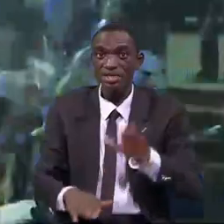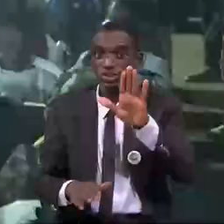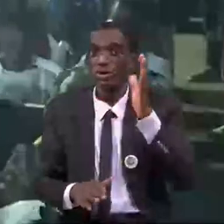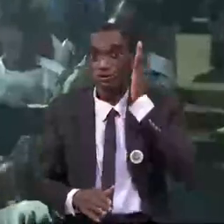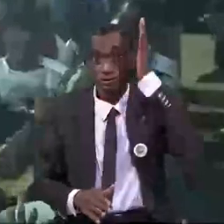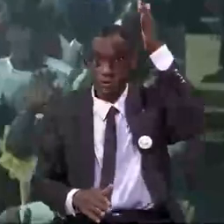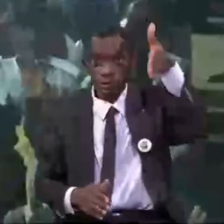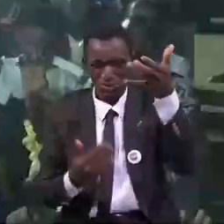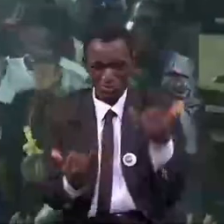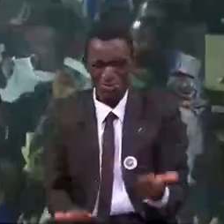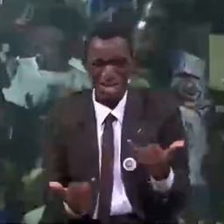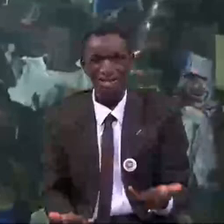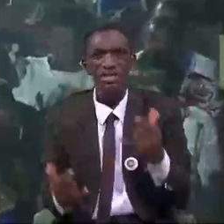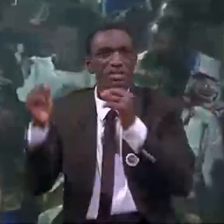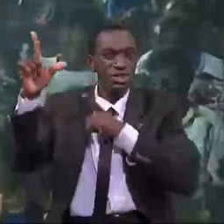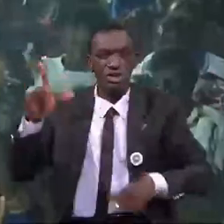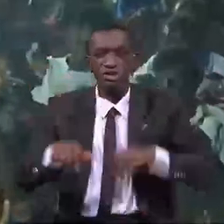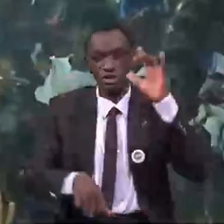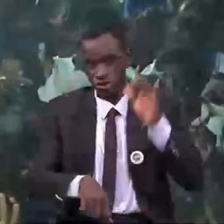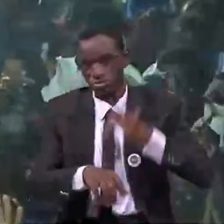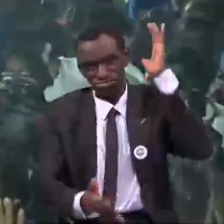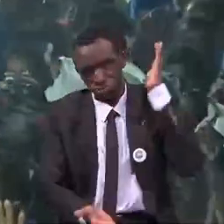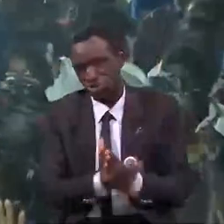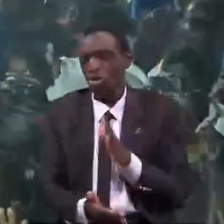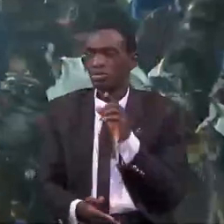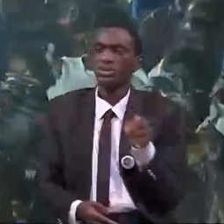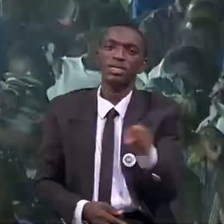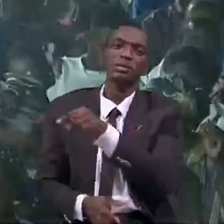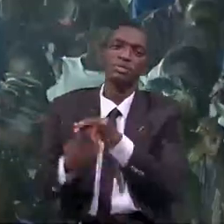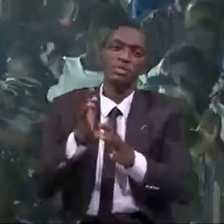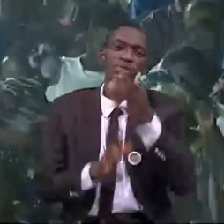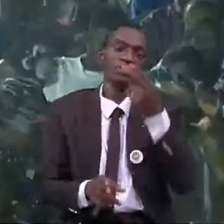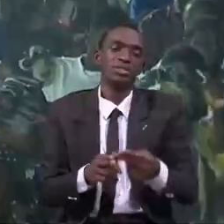les gens qui vont enterrer votre future ce soir le Seigneur les